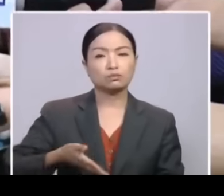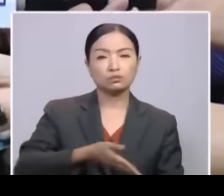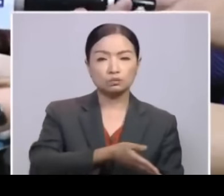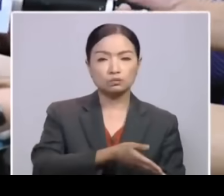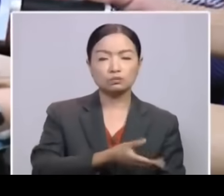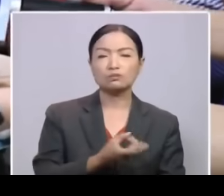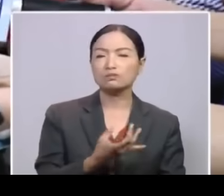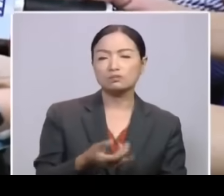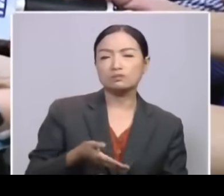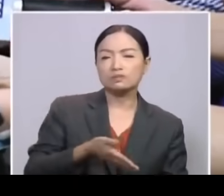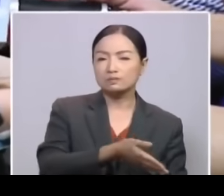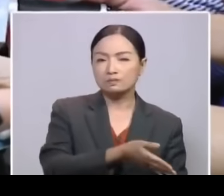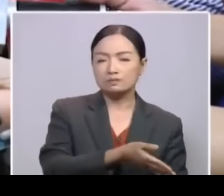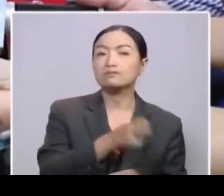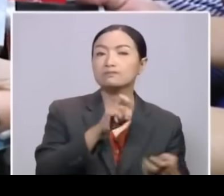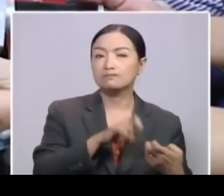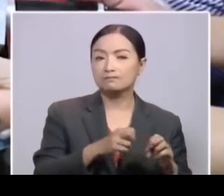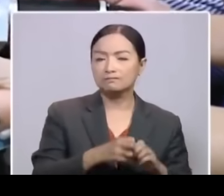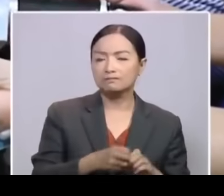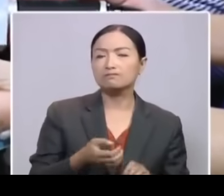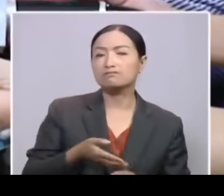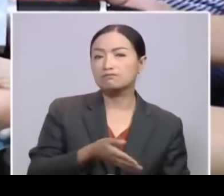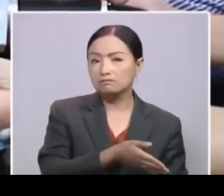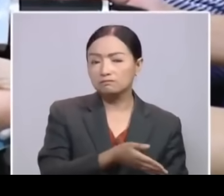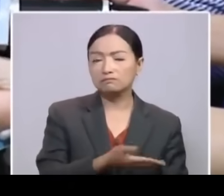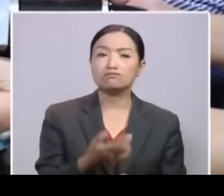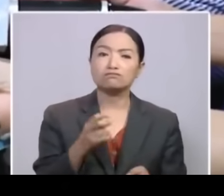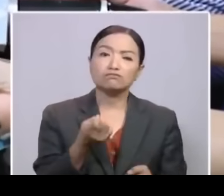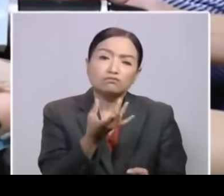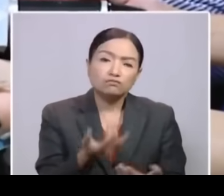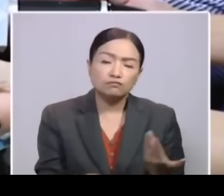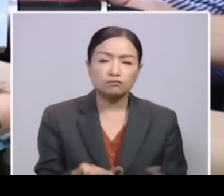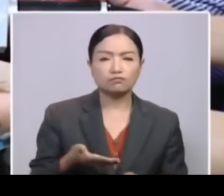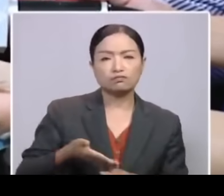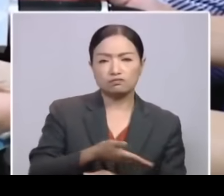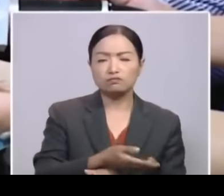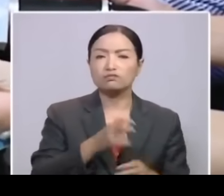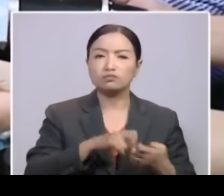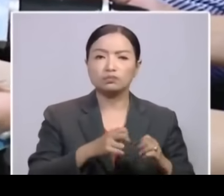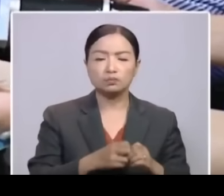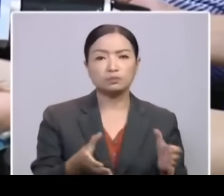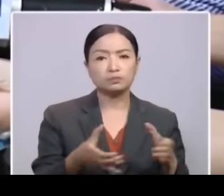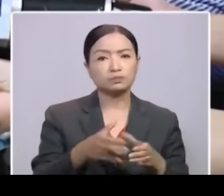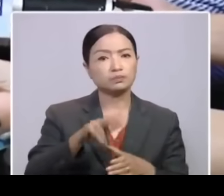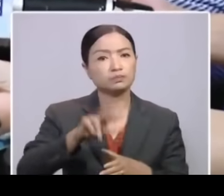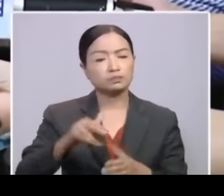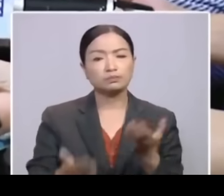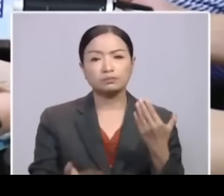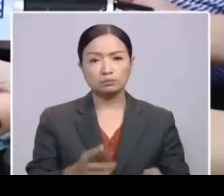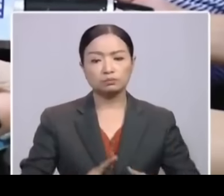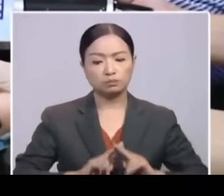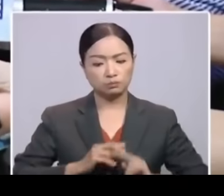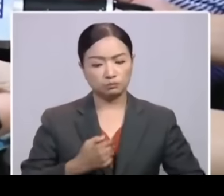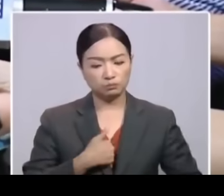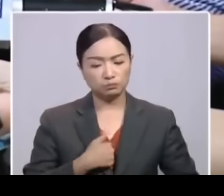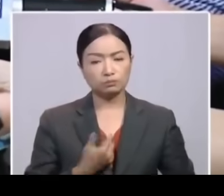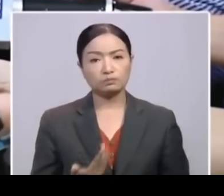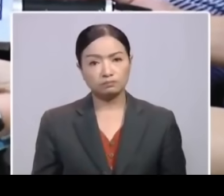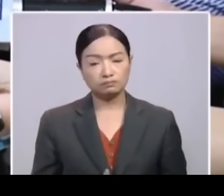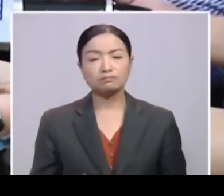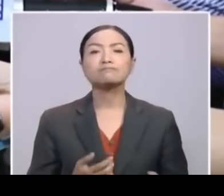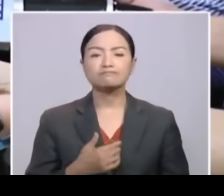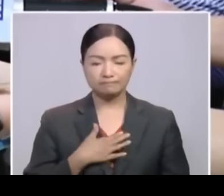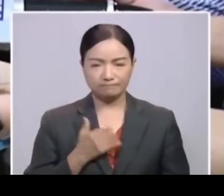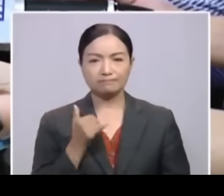ไม่ว่าอะไรที่เคยเป็นปัญหาแล้วก็ไม่ว่าอะไรที่เกิดขึ้นอาจจะมีส่วนกับพรรคเพื่อไทยหรืออาจจะมีส่วนจากผมเนี่ยเรา